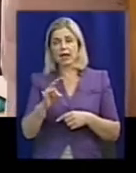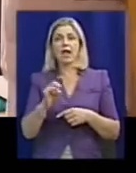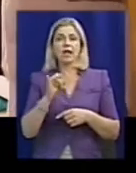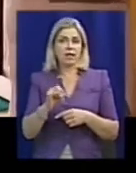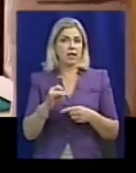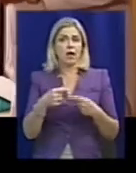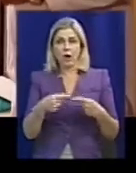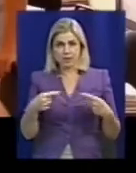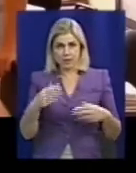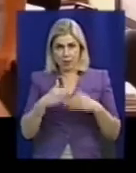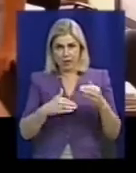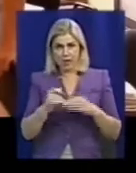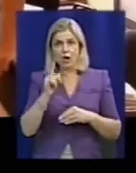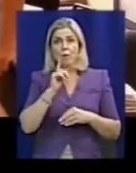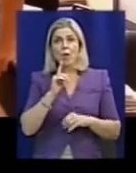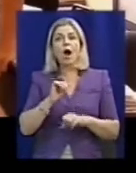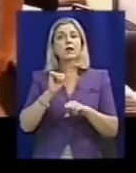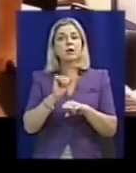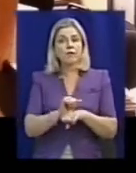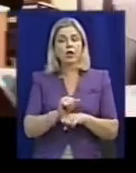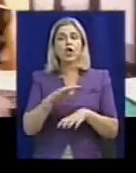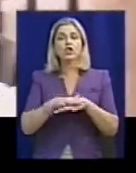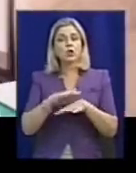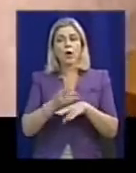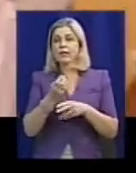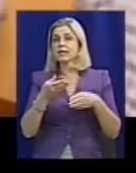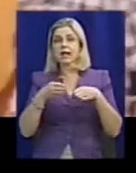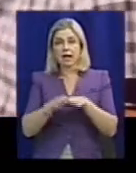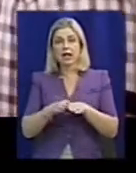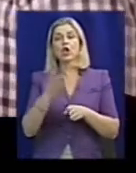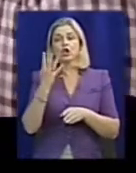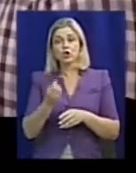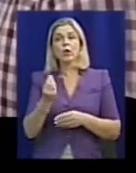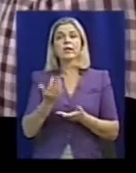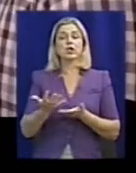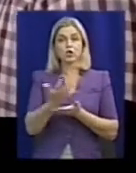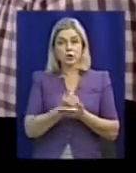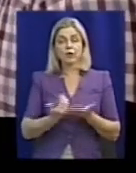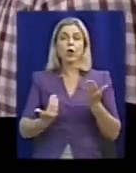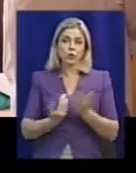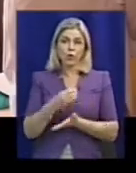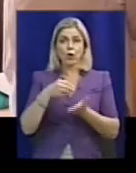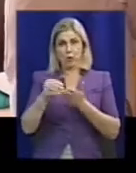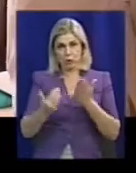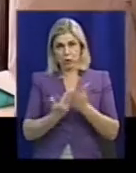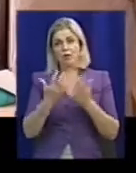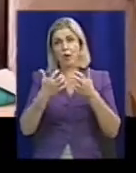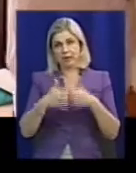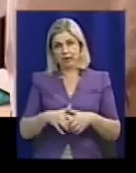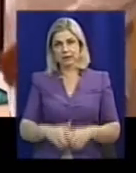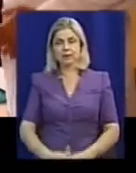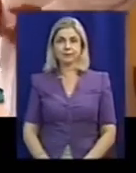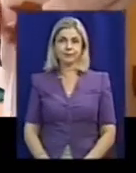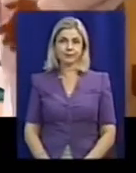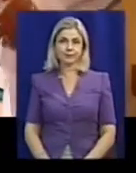свою діяльність поставили на паузу. Втім, рахунки не закриті. Щойно зберуть гроші, знов придбають нове обладнання. Марія Савицька,